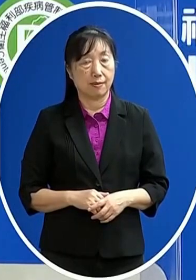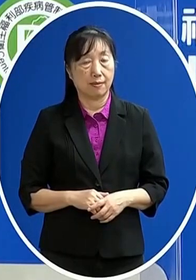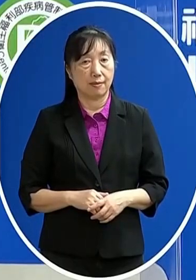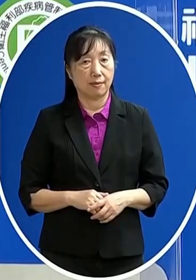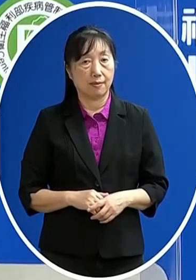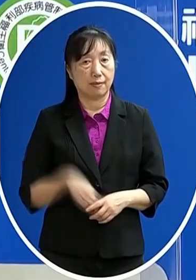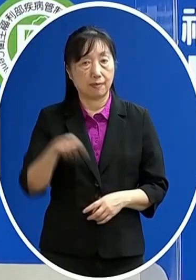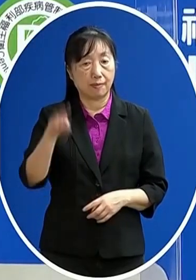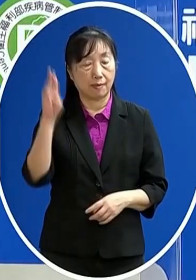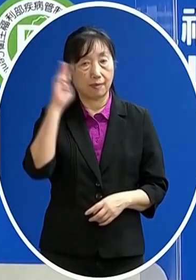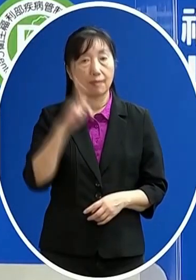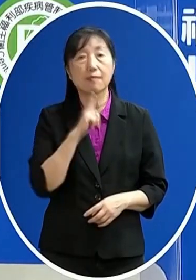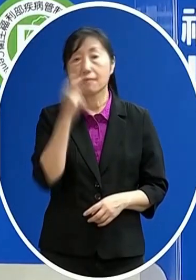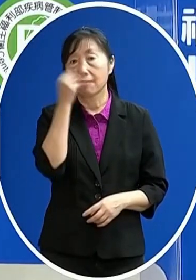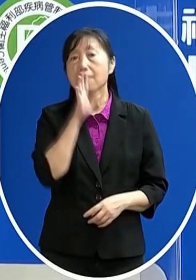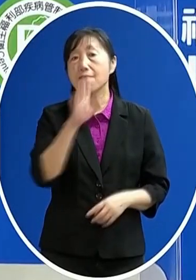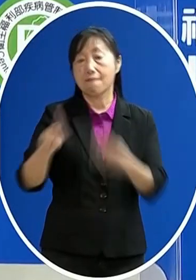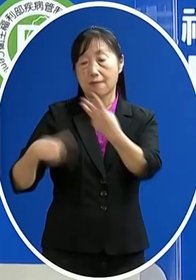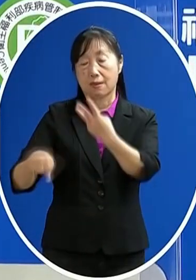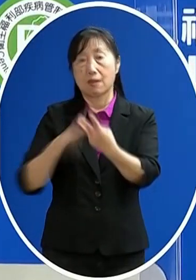那总共是三个案例哈，那